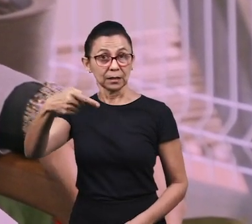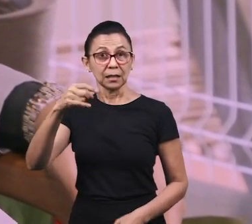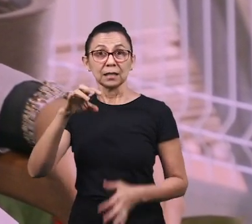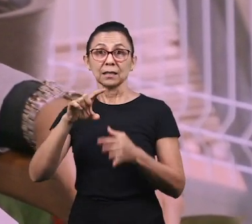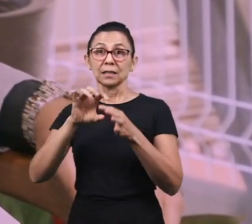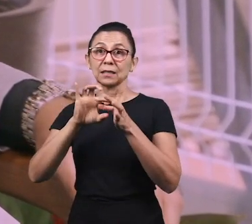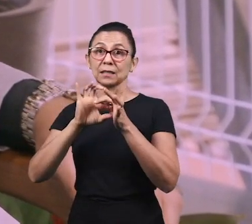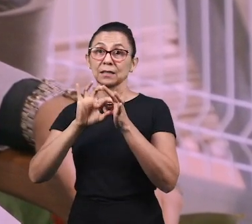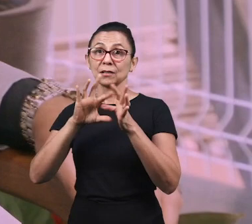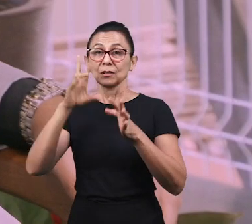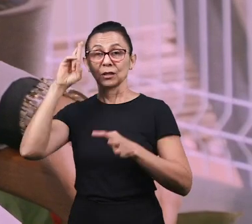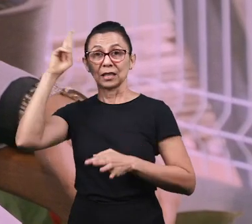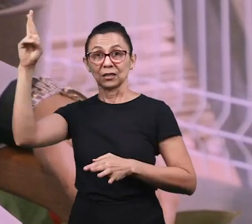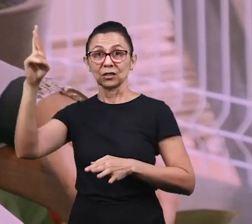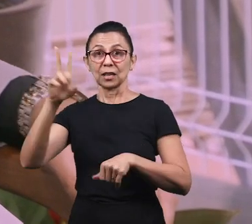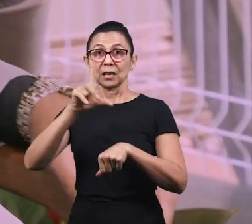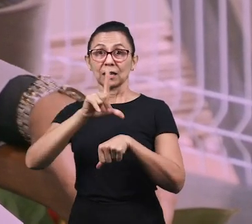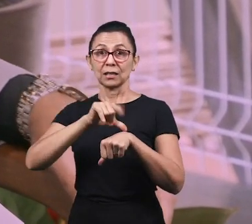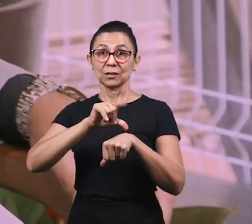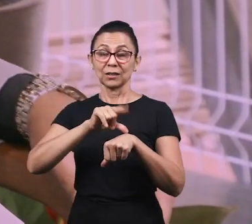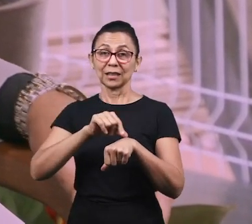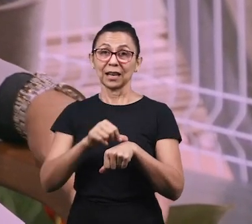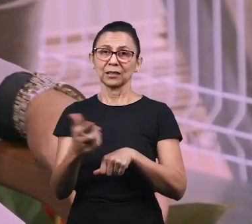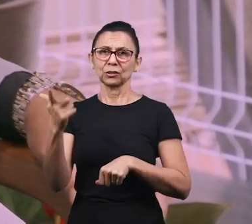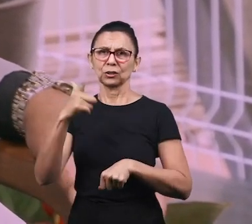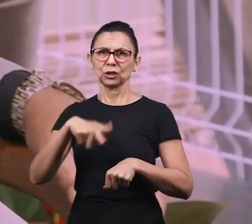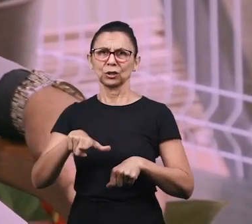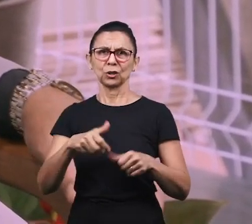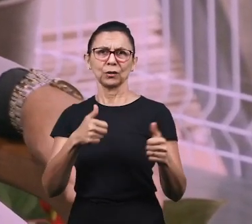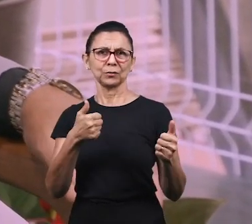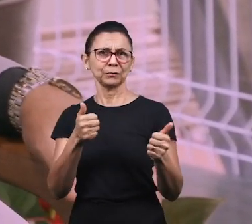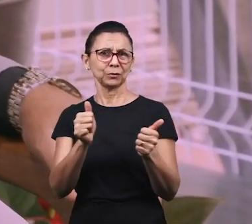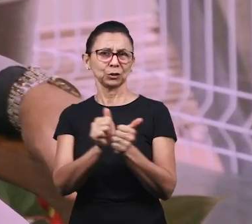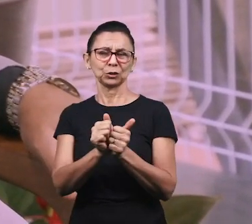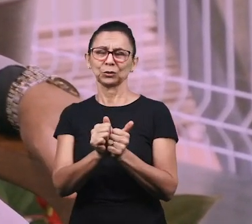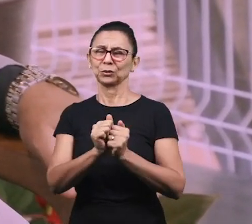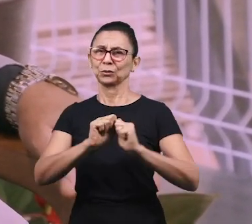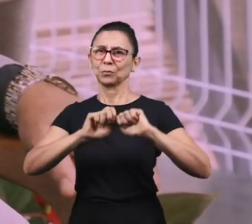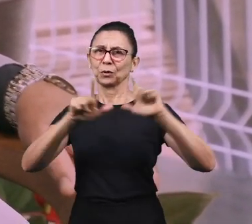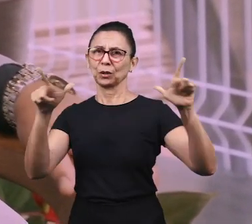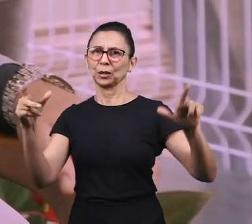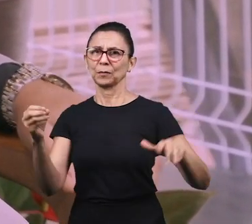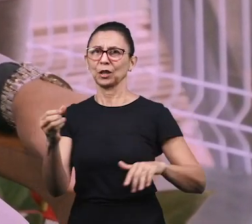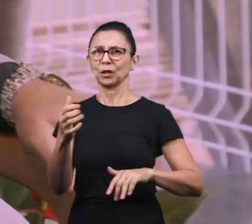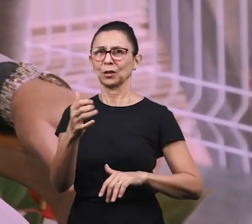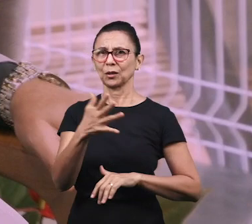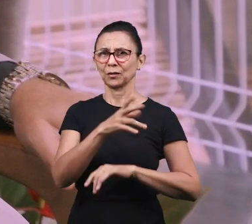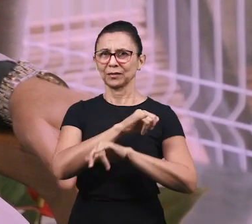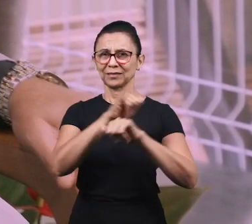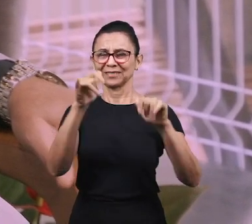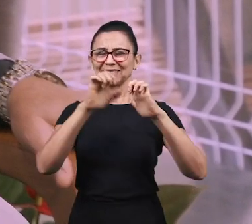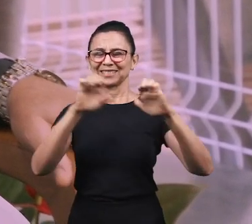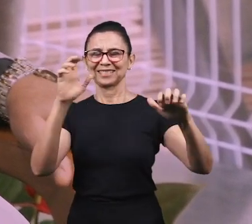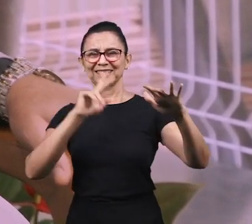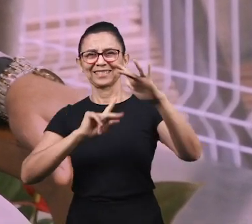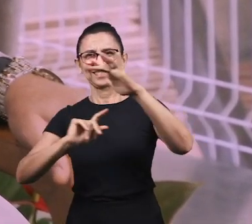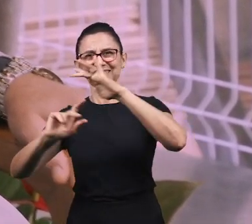à nouveau à cette horaire-ci avec une nouvelle édition de la programmation de l'Église chrétienne Maranatha en